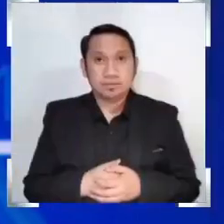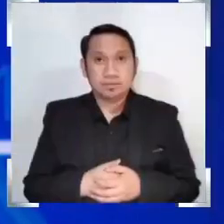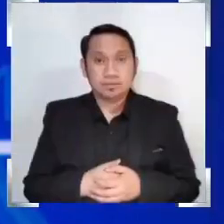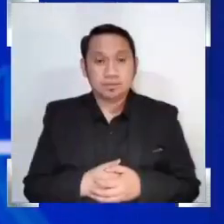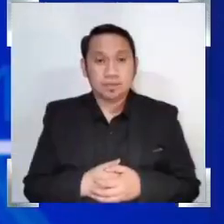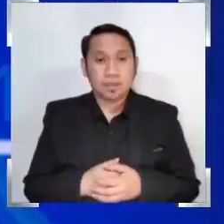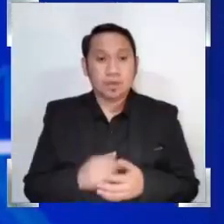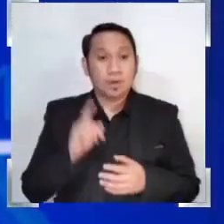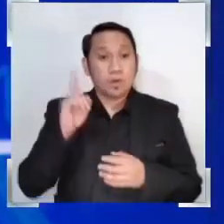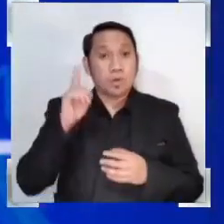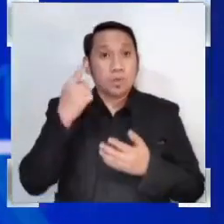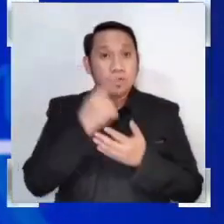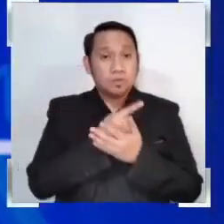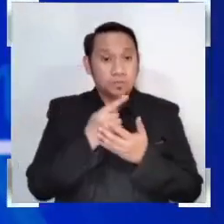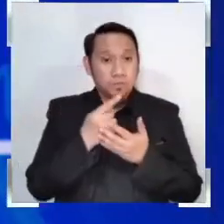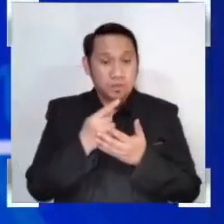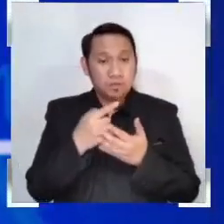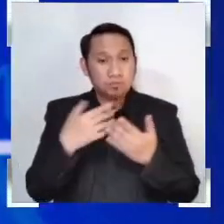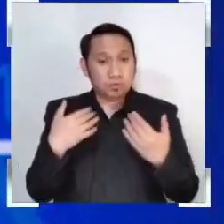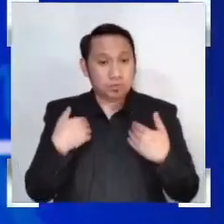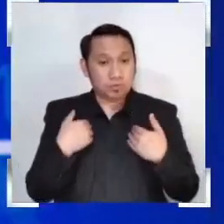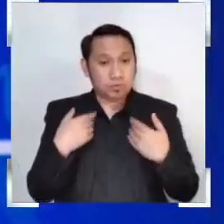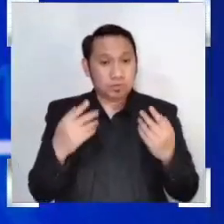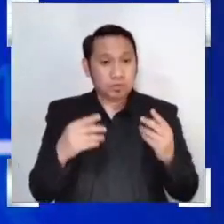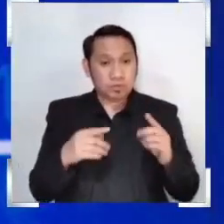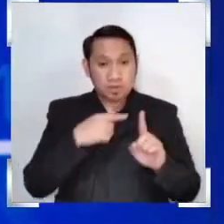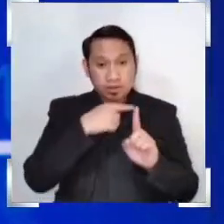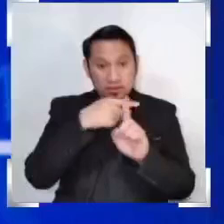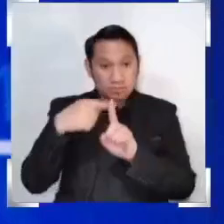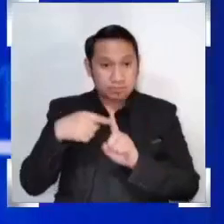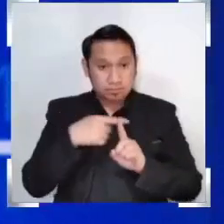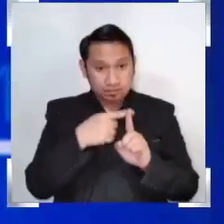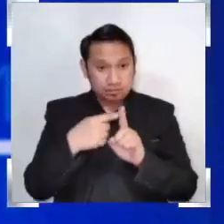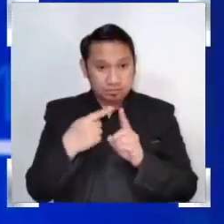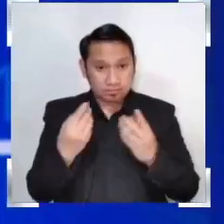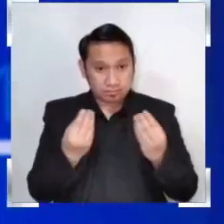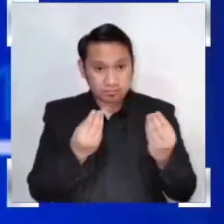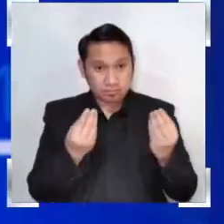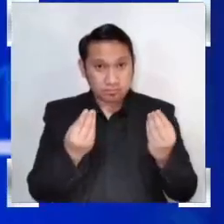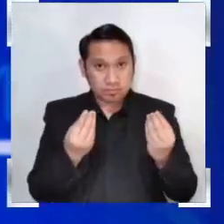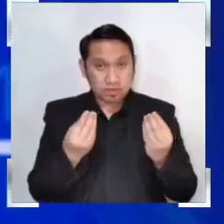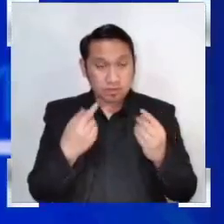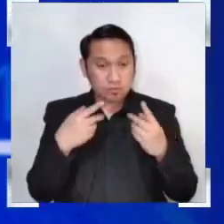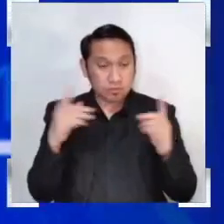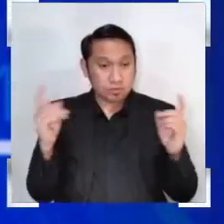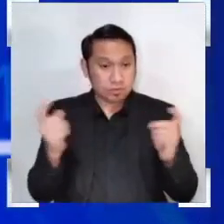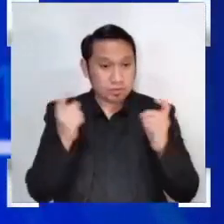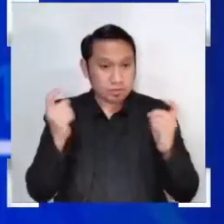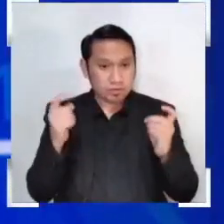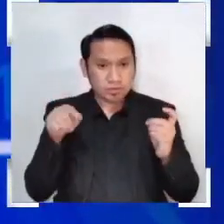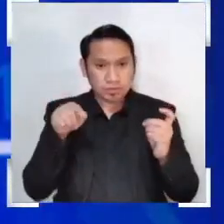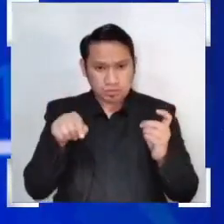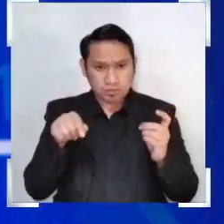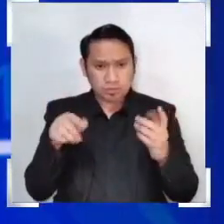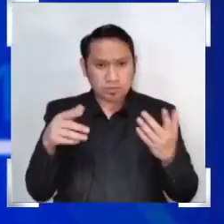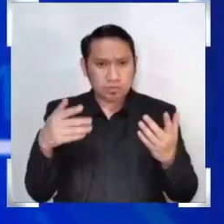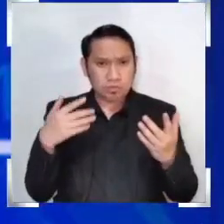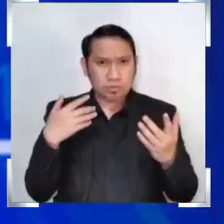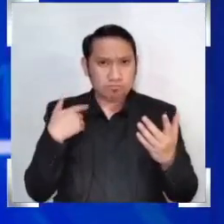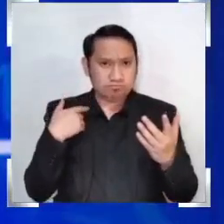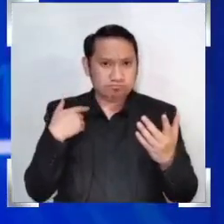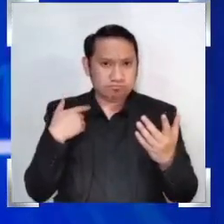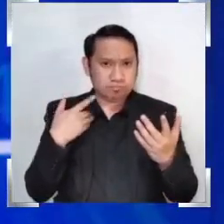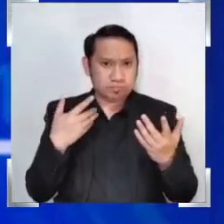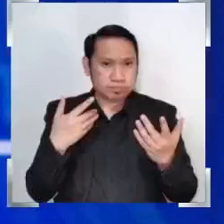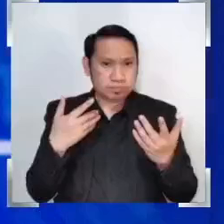Isang linggo po bago ang undas, may mga pasahero ng maagang bumiyahe para hindi po sumabay sa inaasahang dagsa ngayong weekend. Nakahanda na rin daw